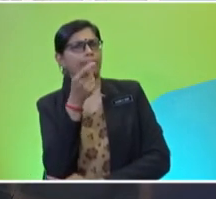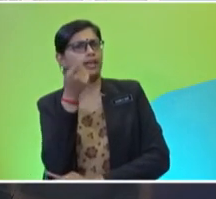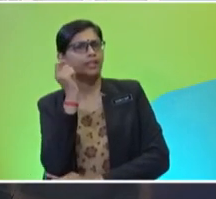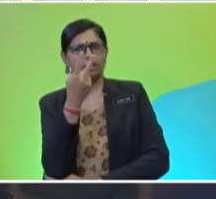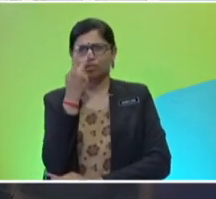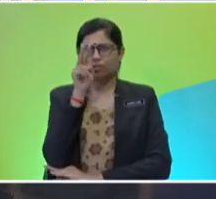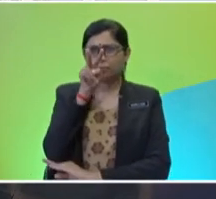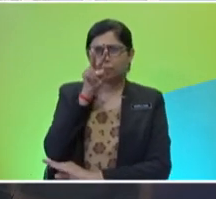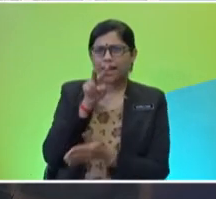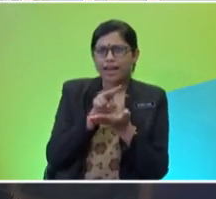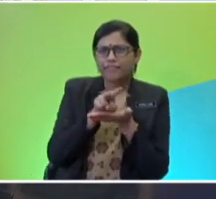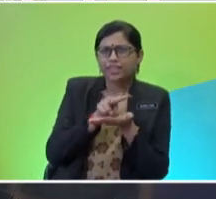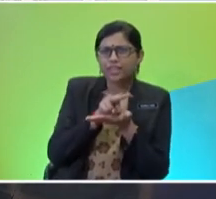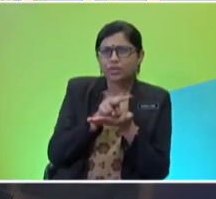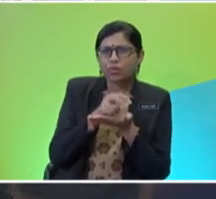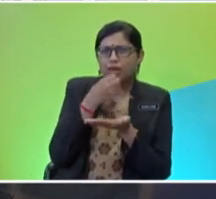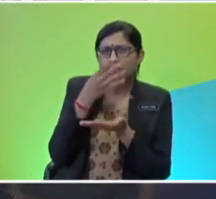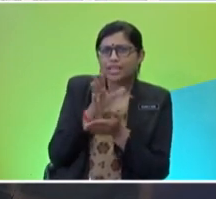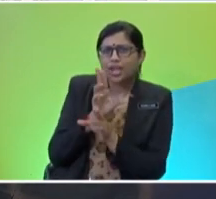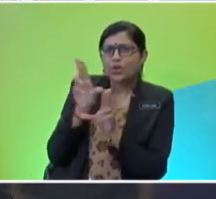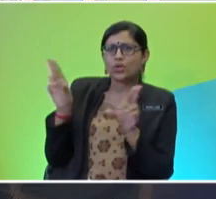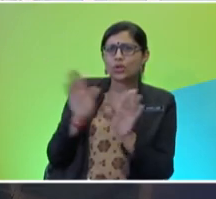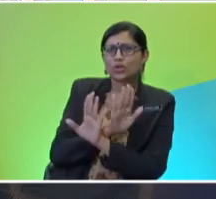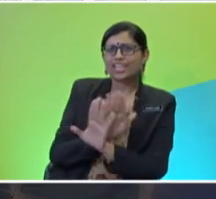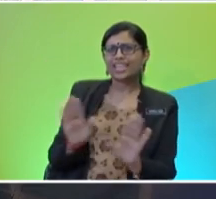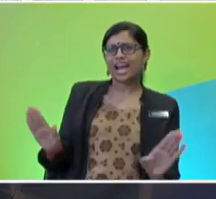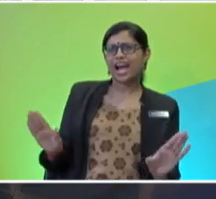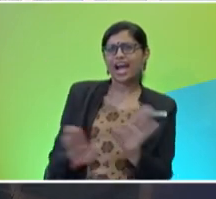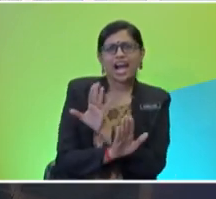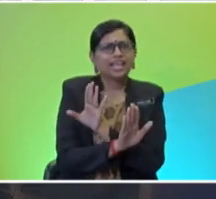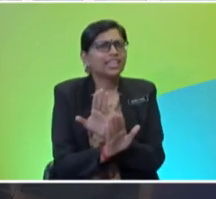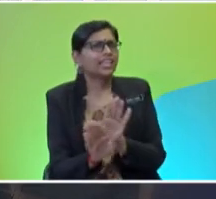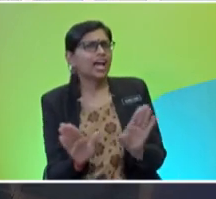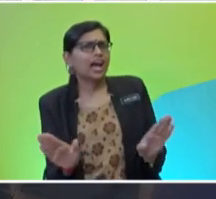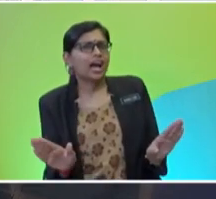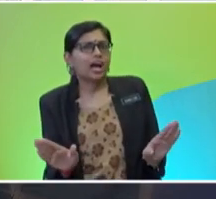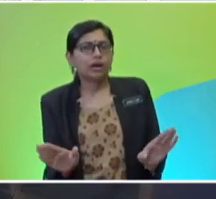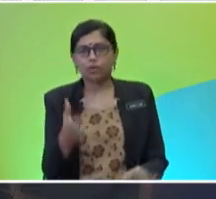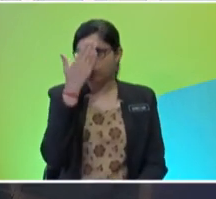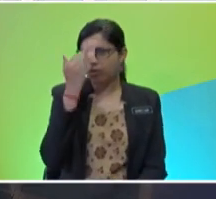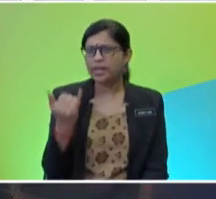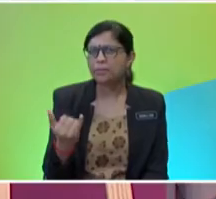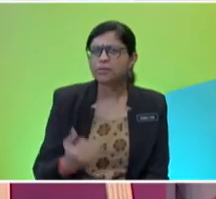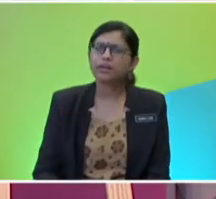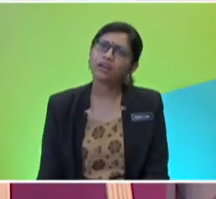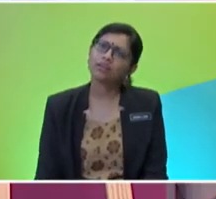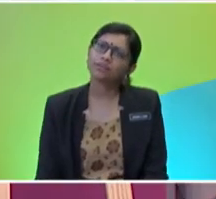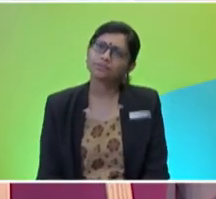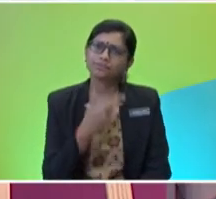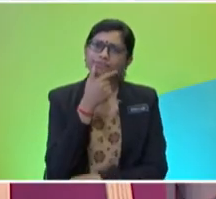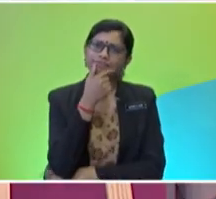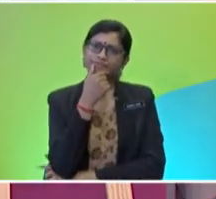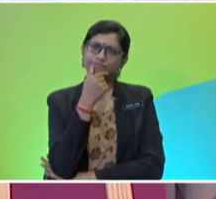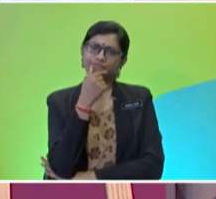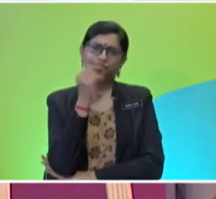Cikgu? Dia kata, "Tidak." Apa kaitan video tu dengan kita nak belajar kali ini, Cikgu? Okey, sebelum